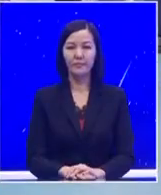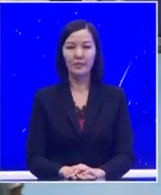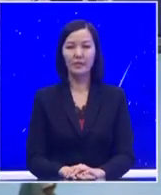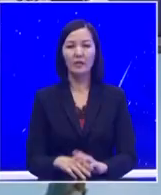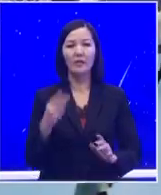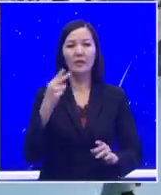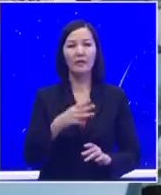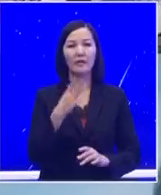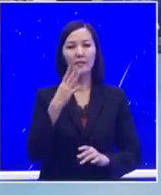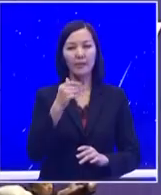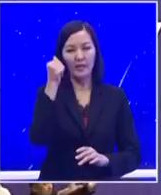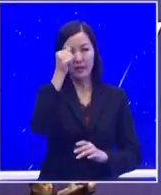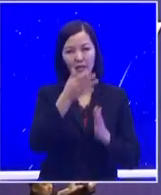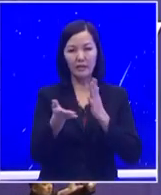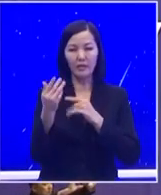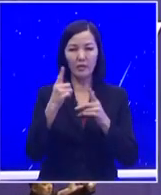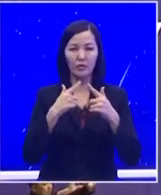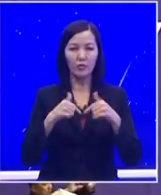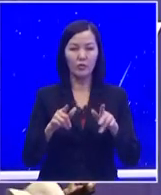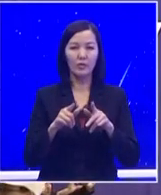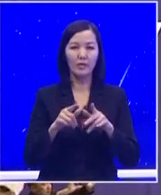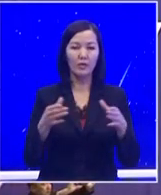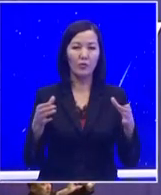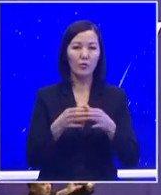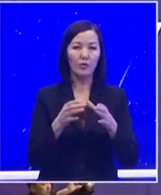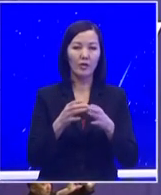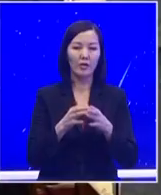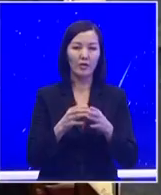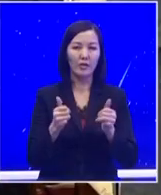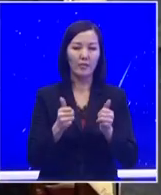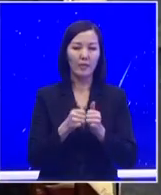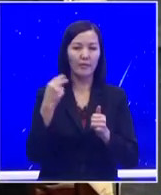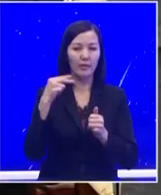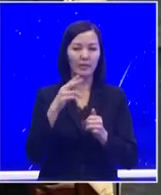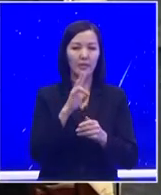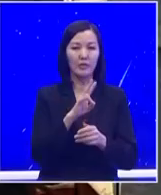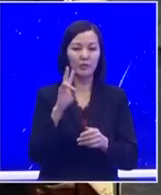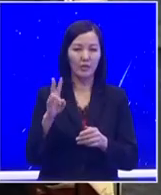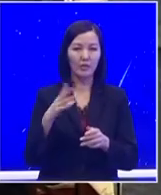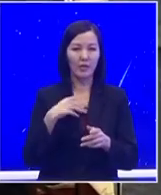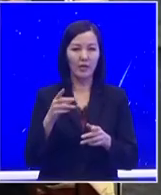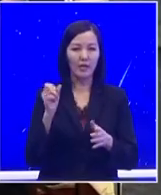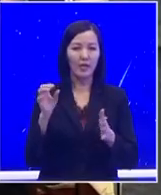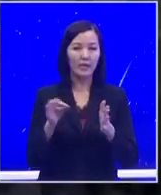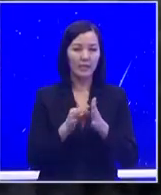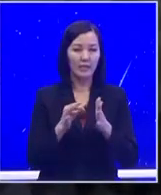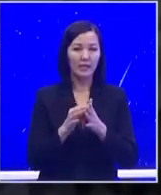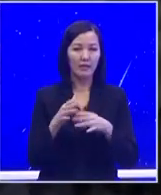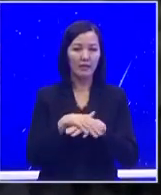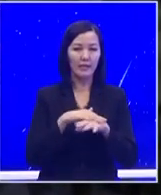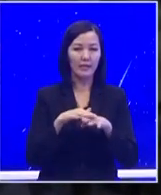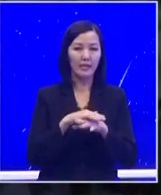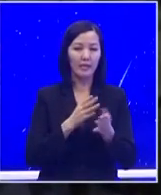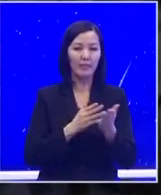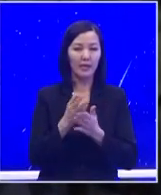Ровно 25 лет назад был создан консультативно-совещательный орган при президенте страны. Его задачей определена помощь в разработке национальной